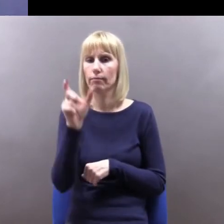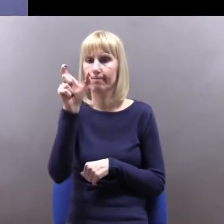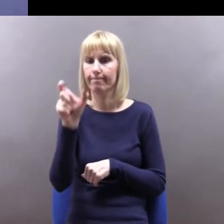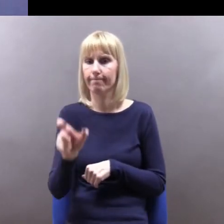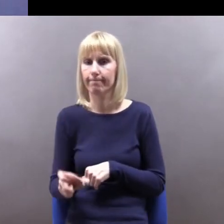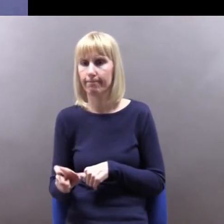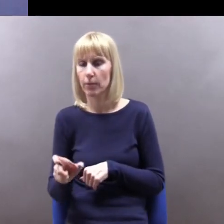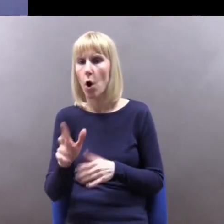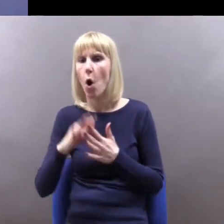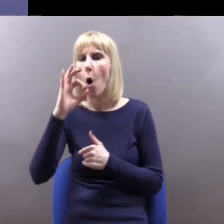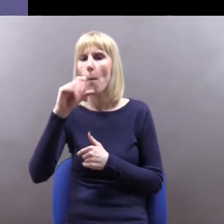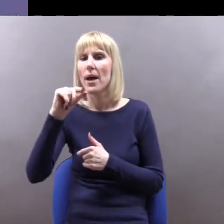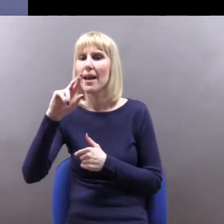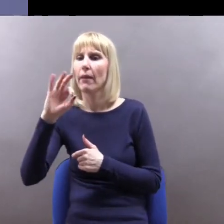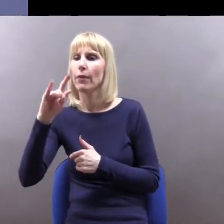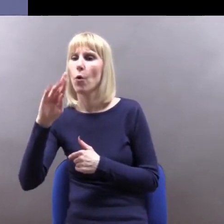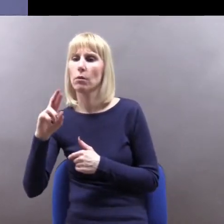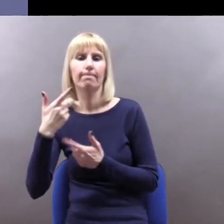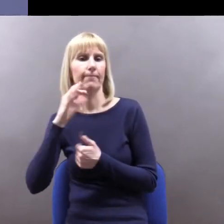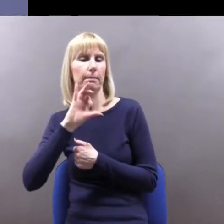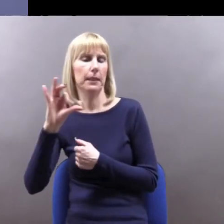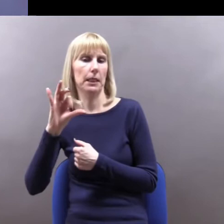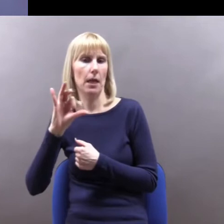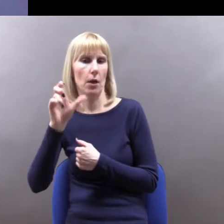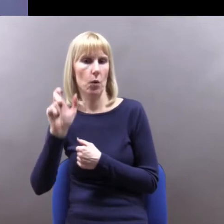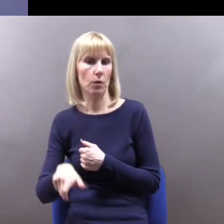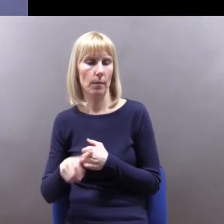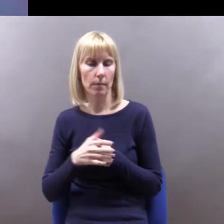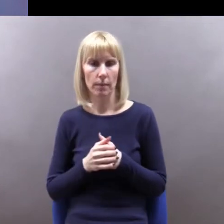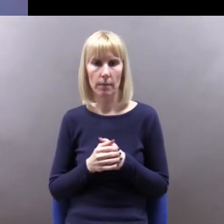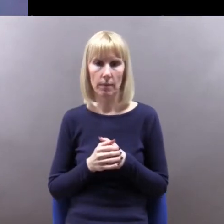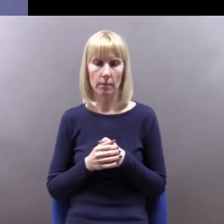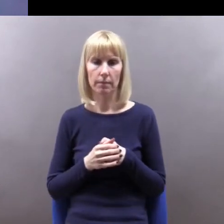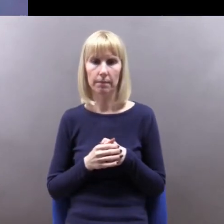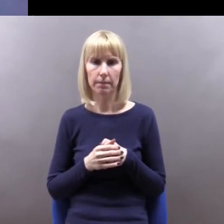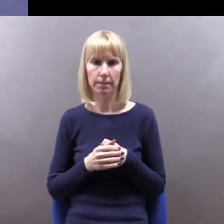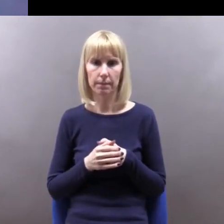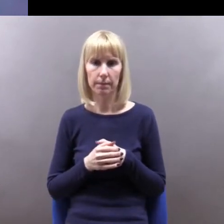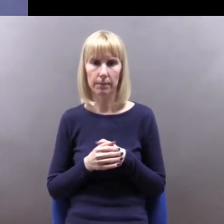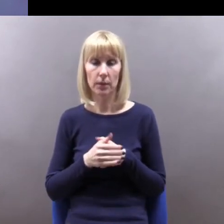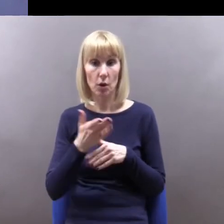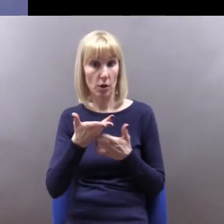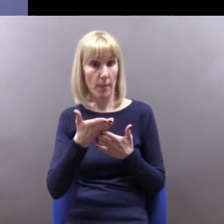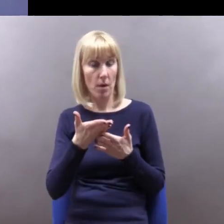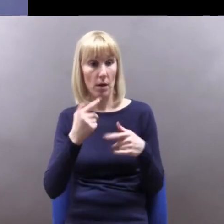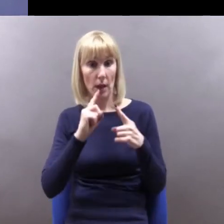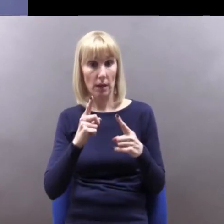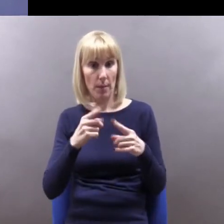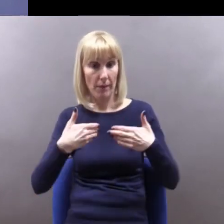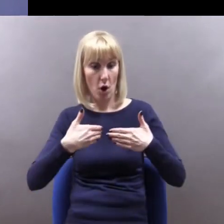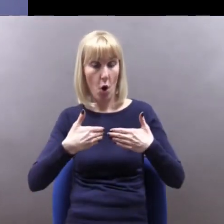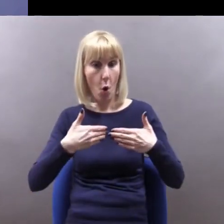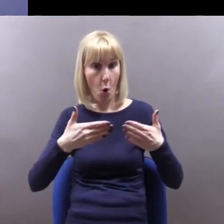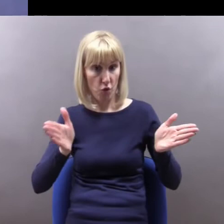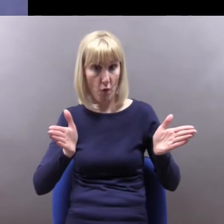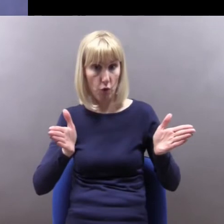to operator. Mało tego, tam była taka technologia, że żeby otworzyć sobie te drzwi